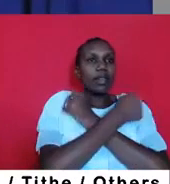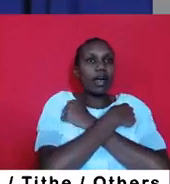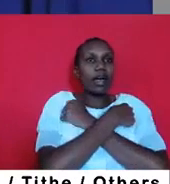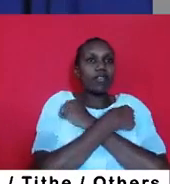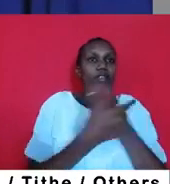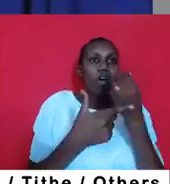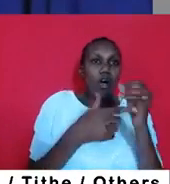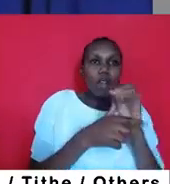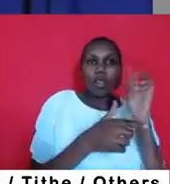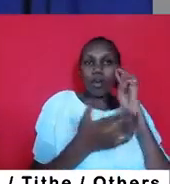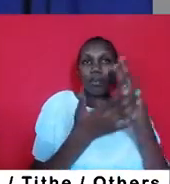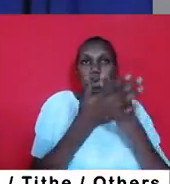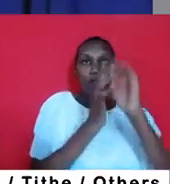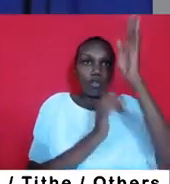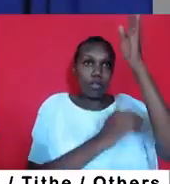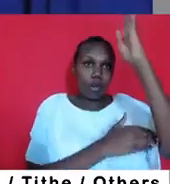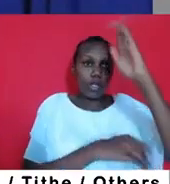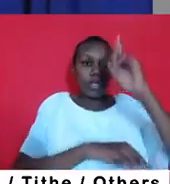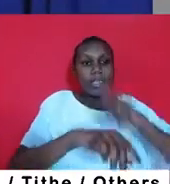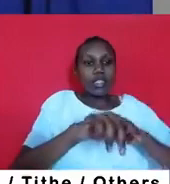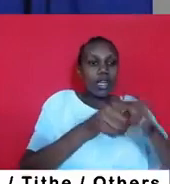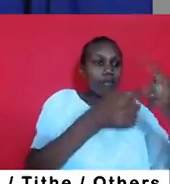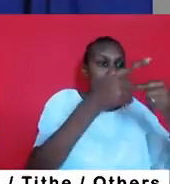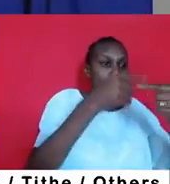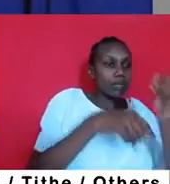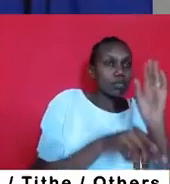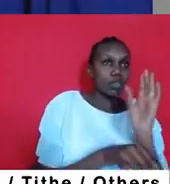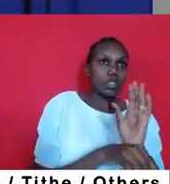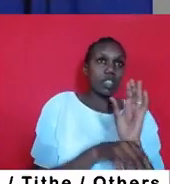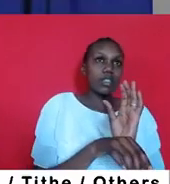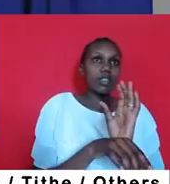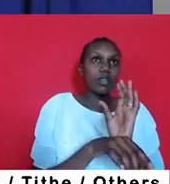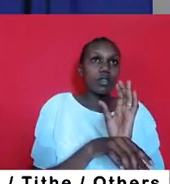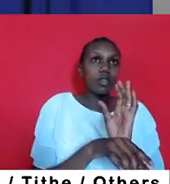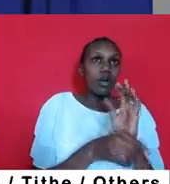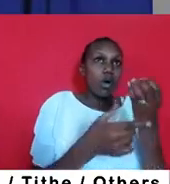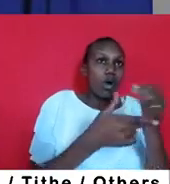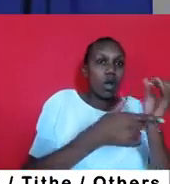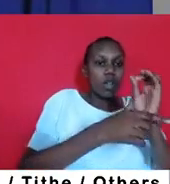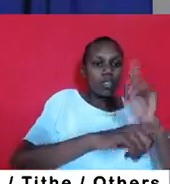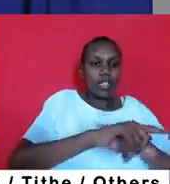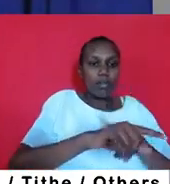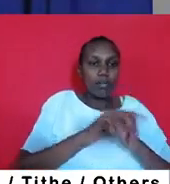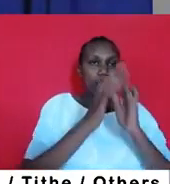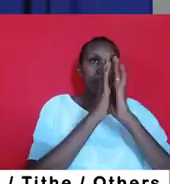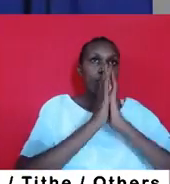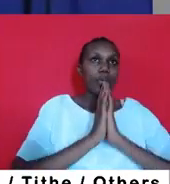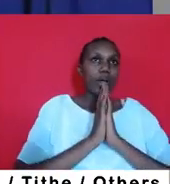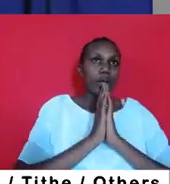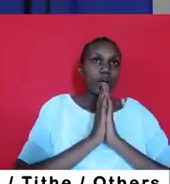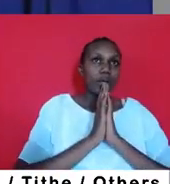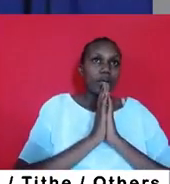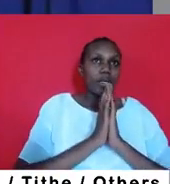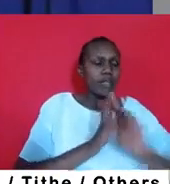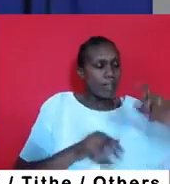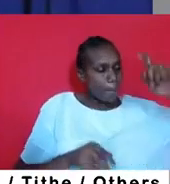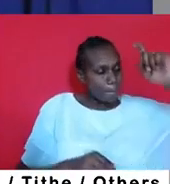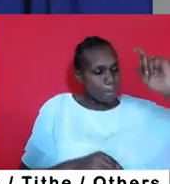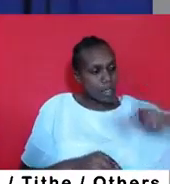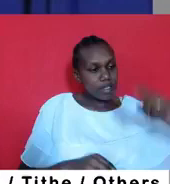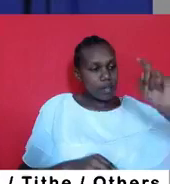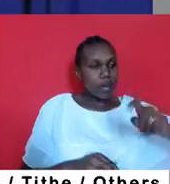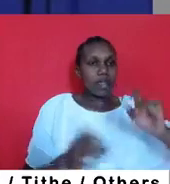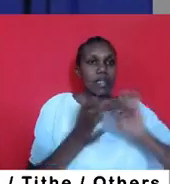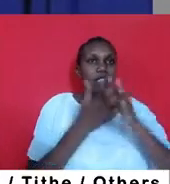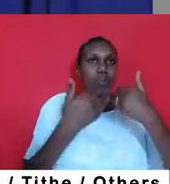Mungu. Wakati tumekuja kanisani ama wakati tunaomba, ni lazima